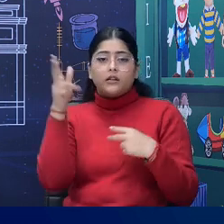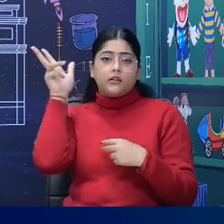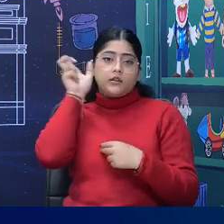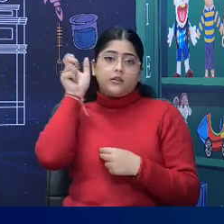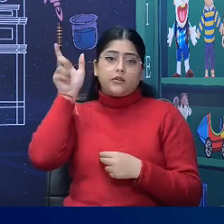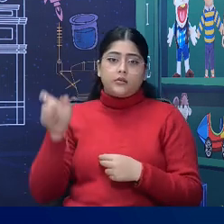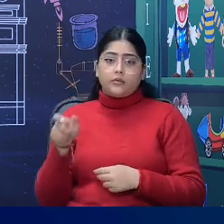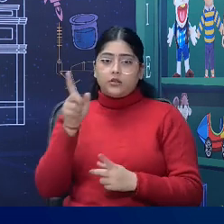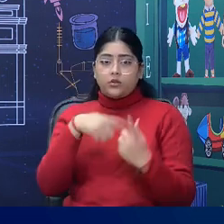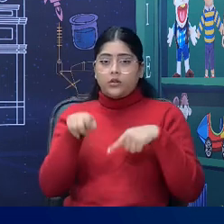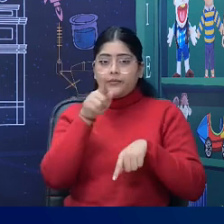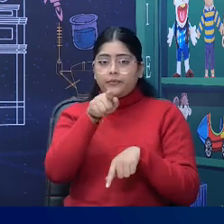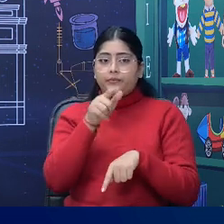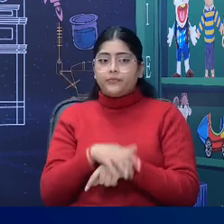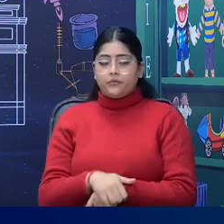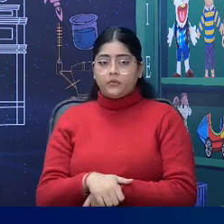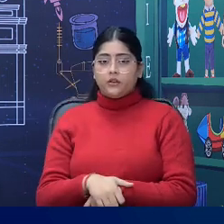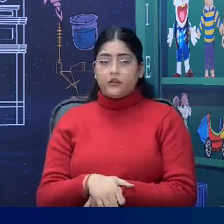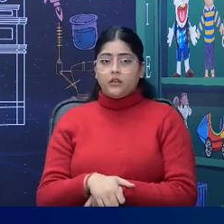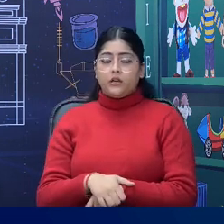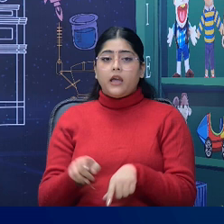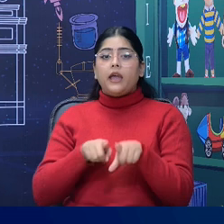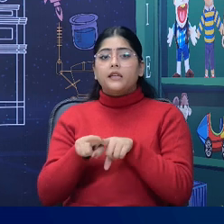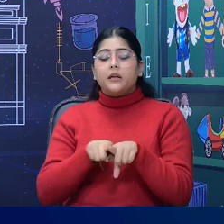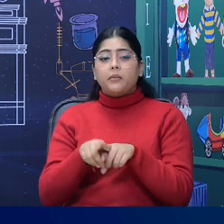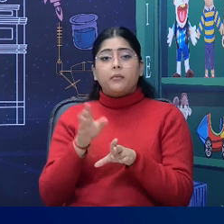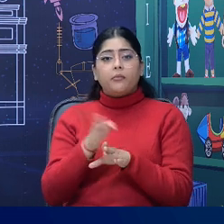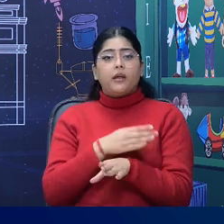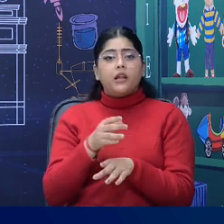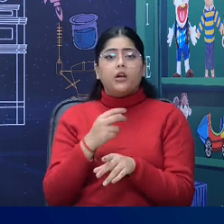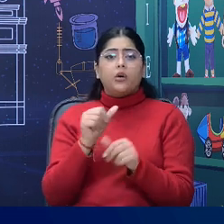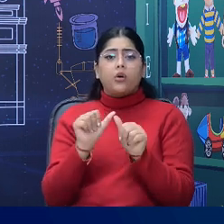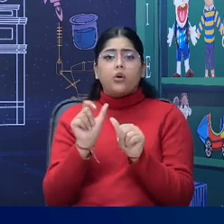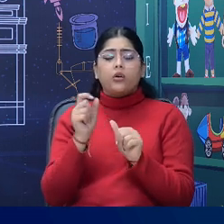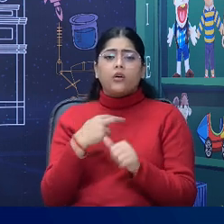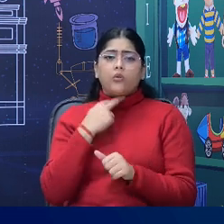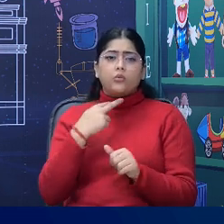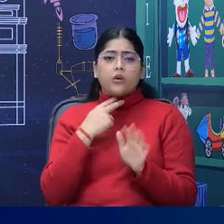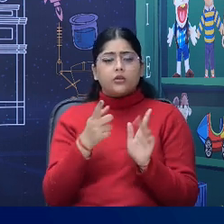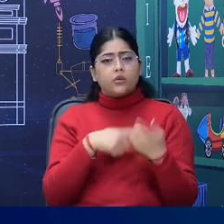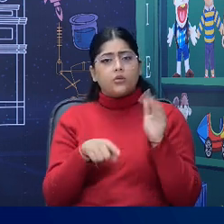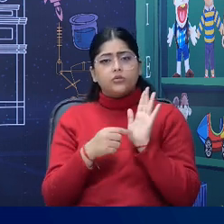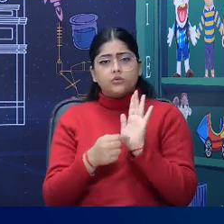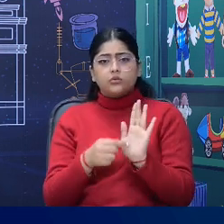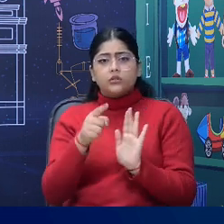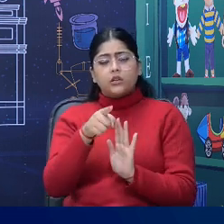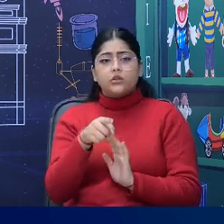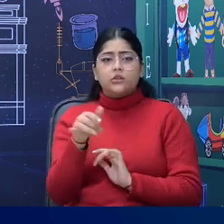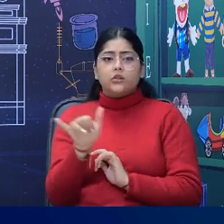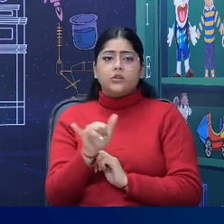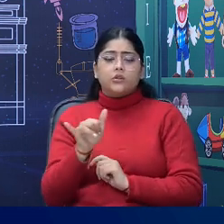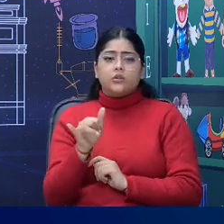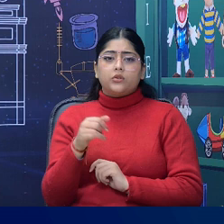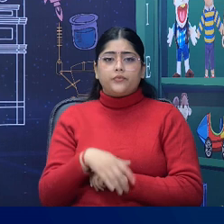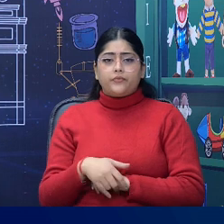जैसे पहले ऑडियो आपको सुनाई तो उसके हिसाब से आप श्रोता थे तो श्रोता और दर्शक दोनों हैं लेकिन श्रोता को अगर और स्पेसिफाई कर दिया जाए तो सुनने